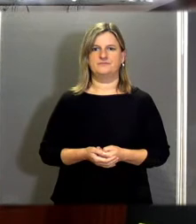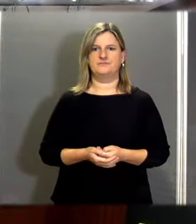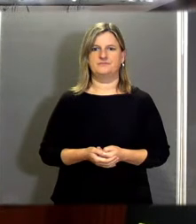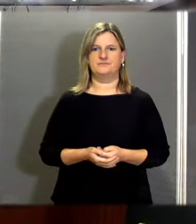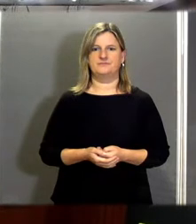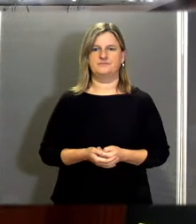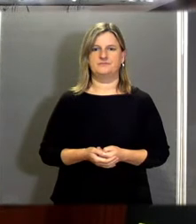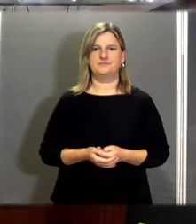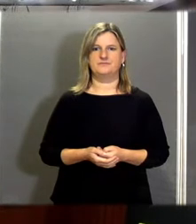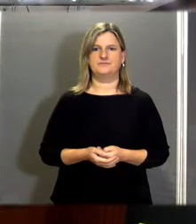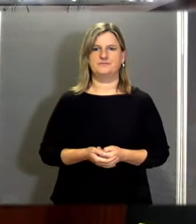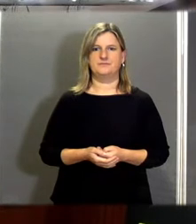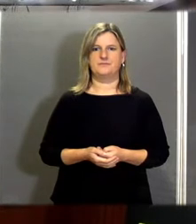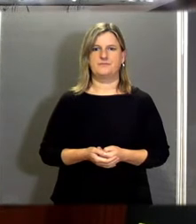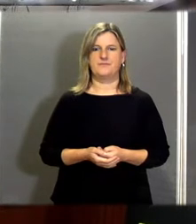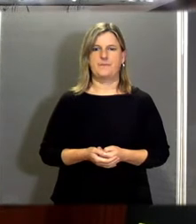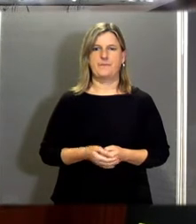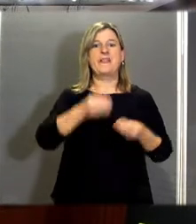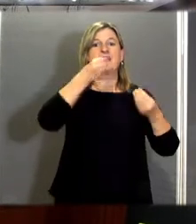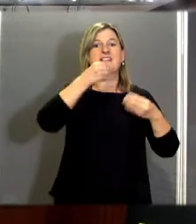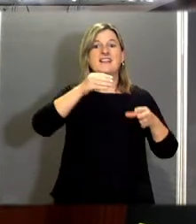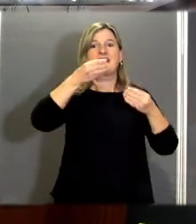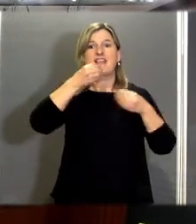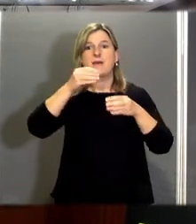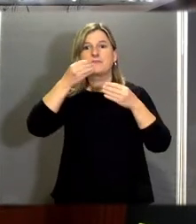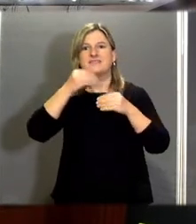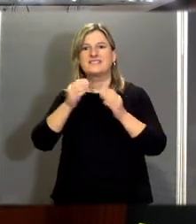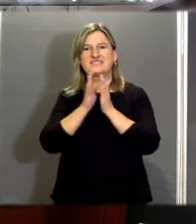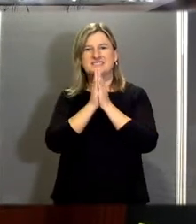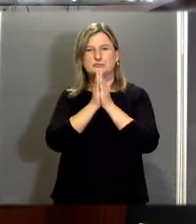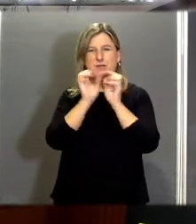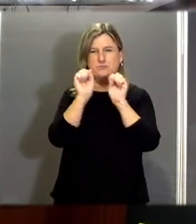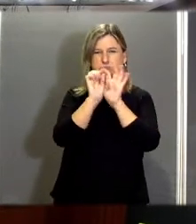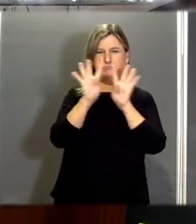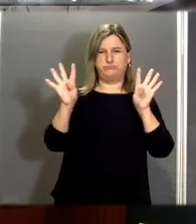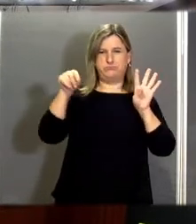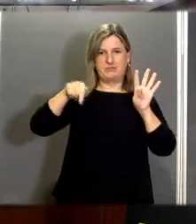Els representants, pugeu per una fotografia.